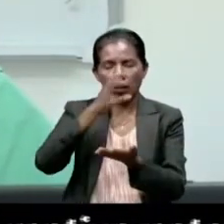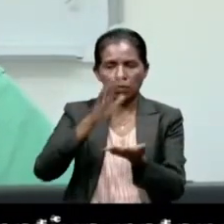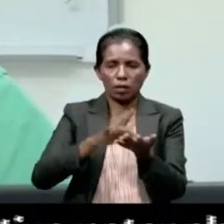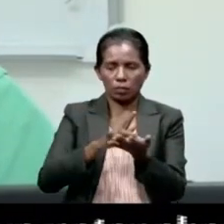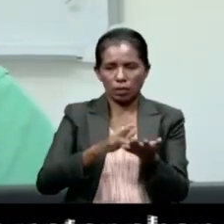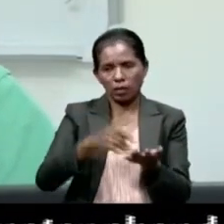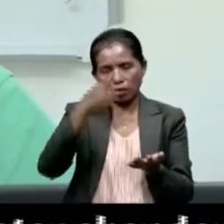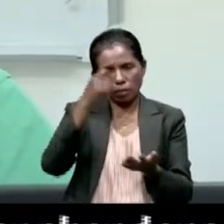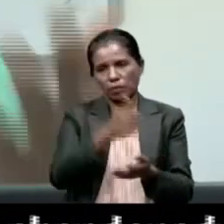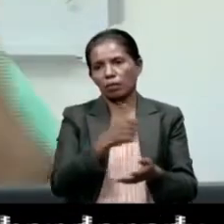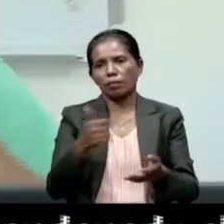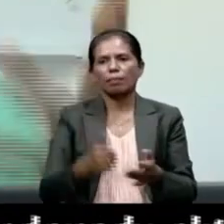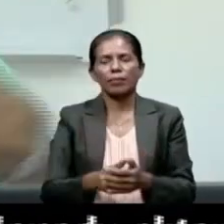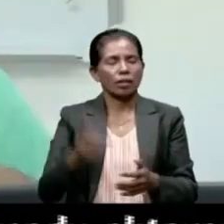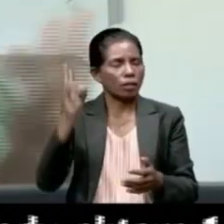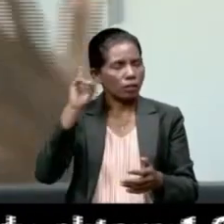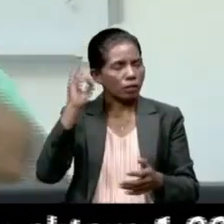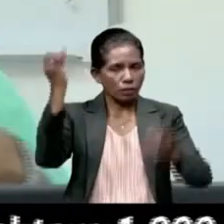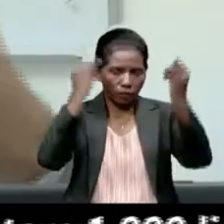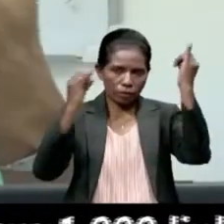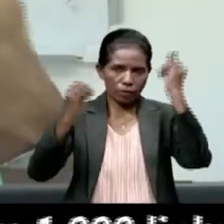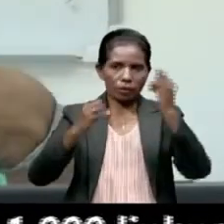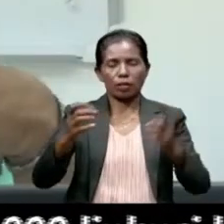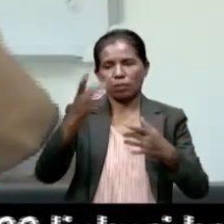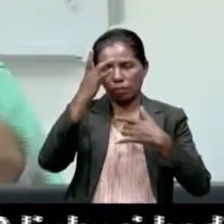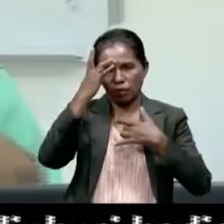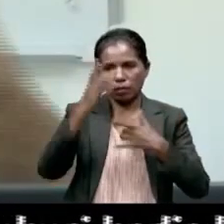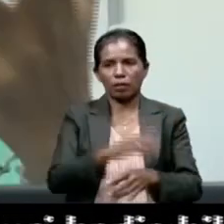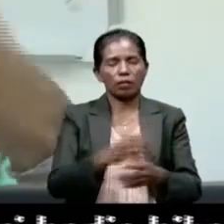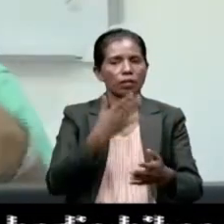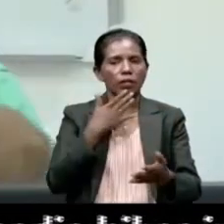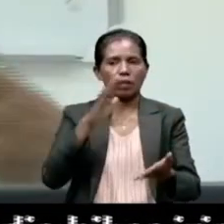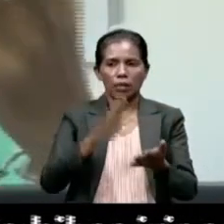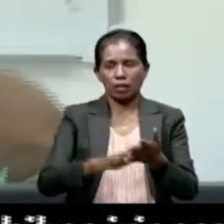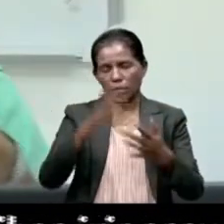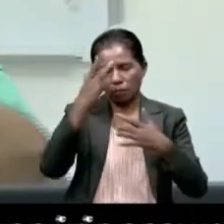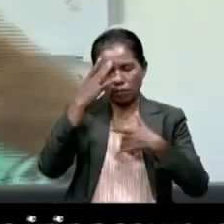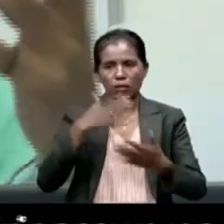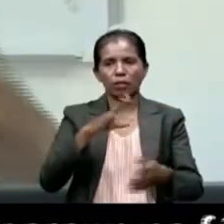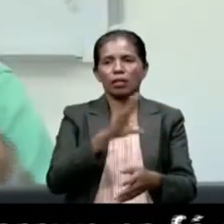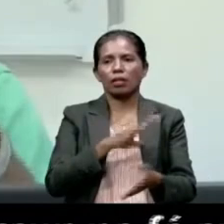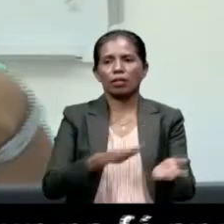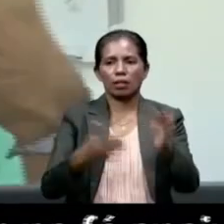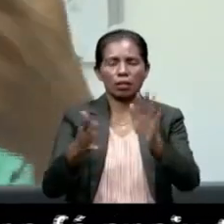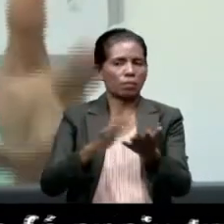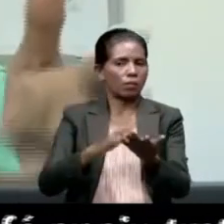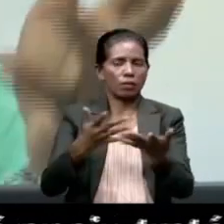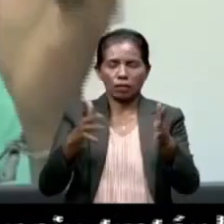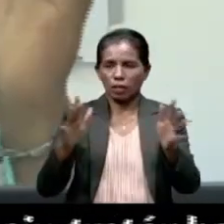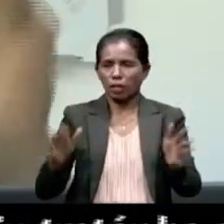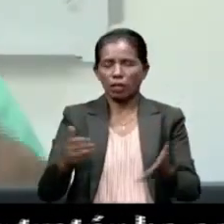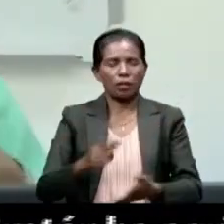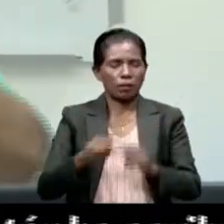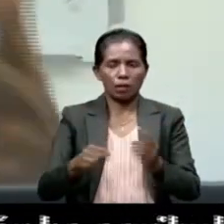hanu ini kata ronan informasi yang antis dia virus nih la dia kumuras at hei mati deh tapi muruk laya tratamento